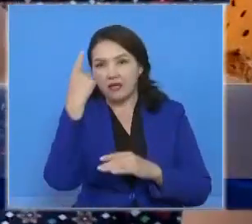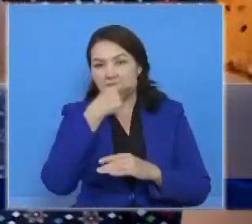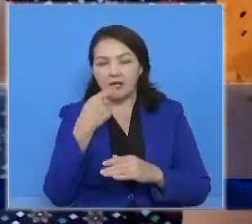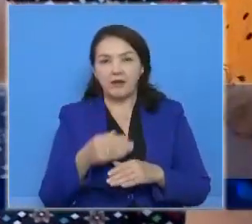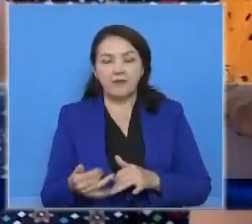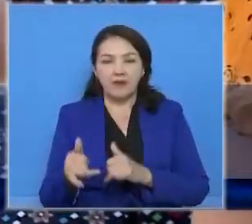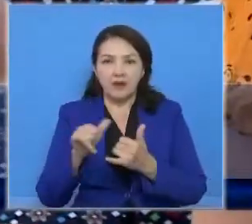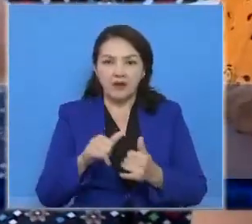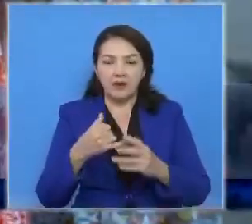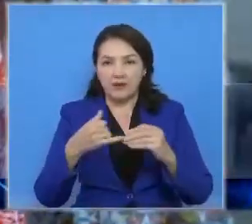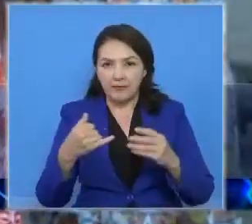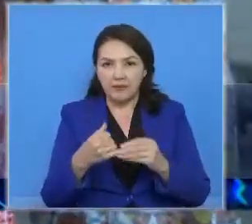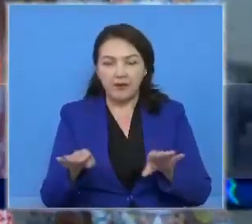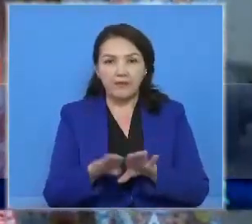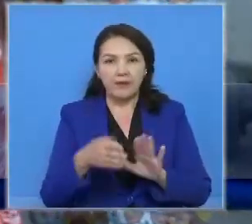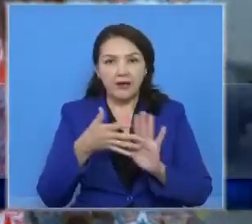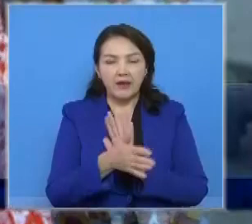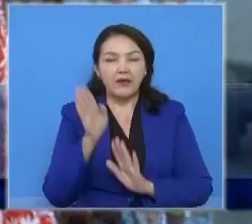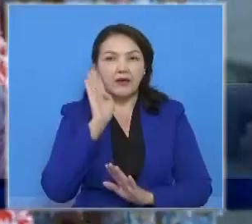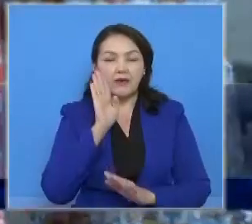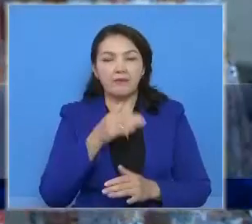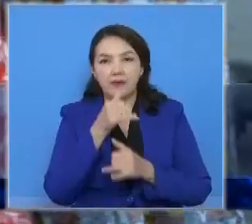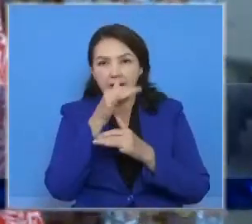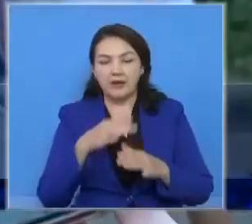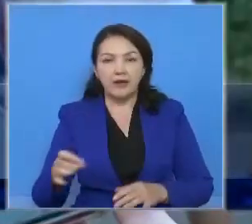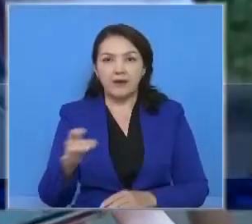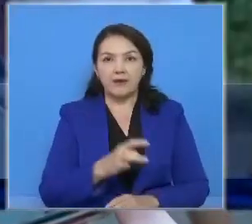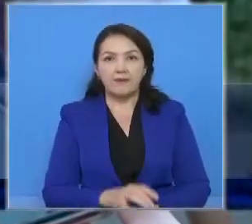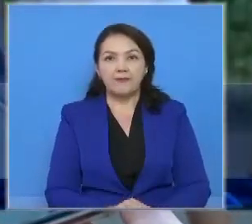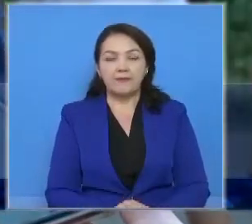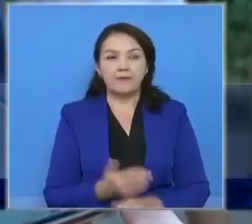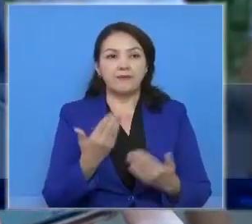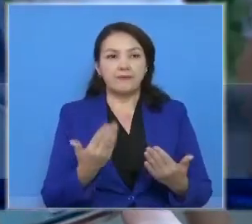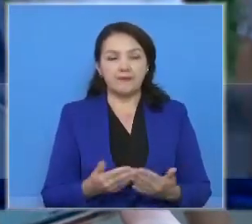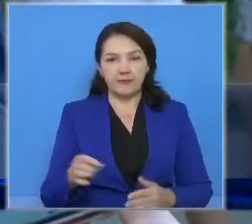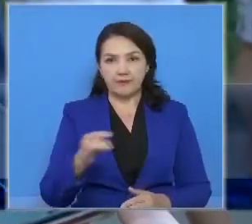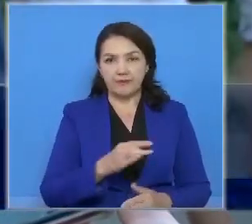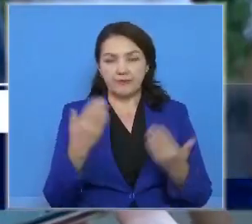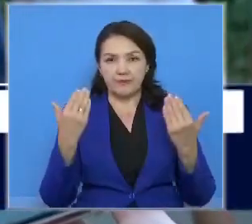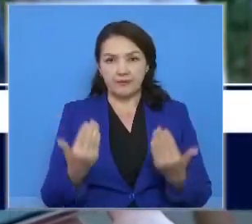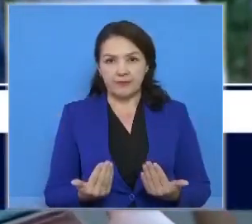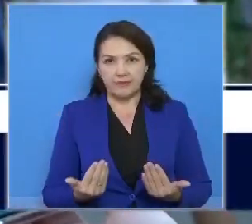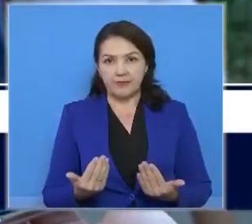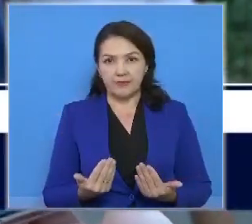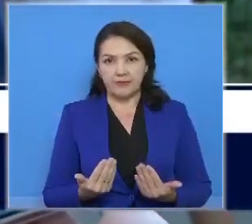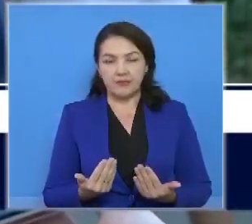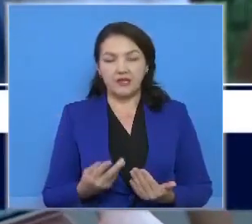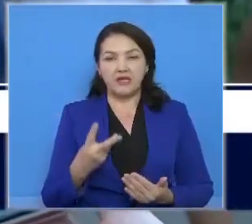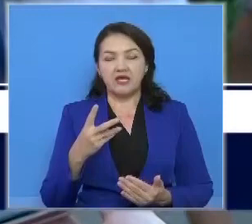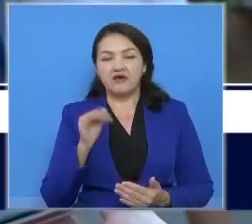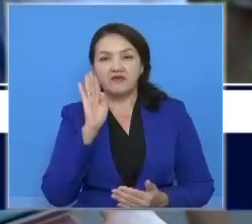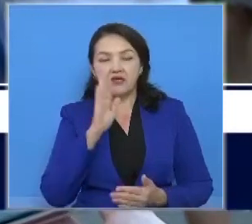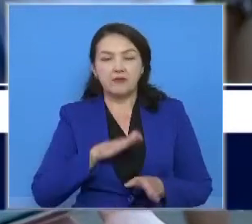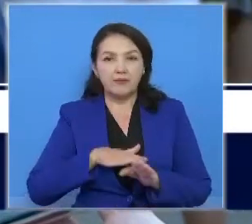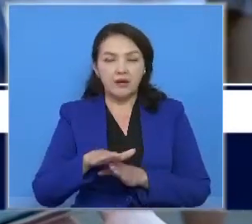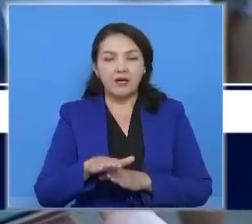полив своих участков. С таким расходом воды район не справляется. На данный момент в этом же районе на сегодняшний день вода подача идет